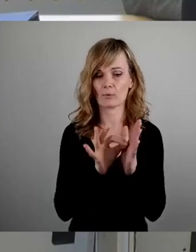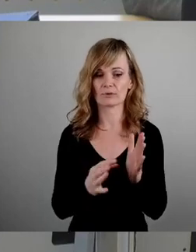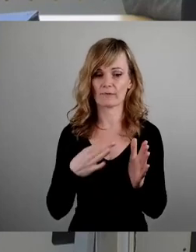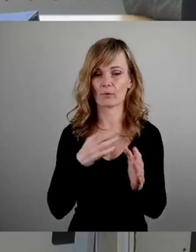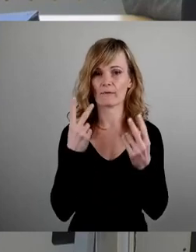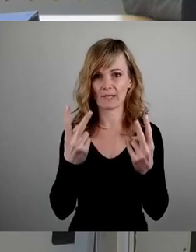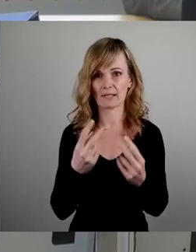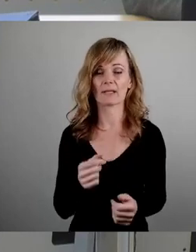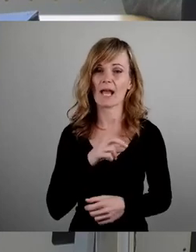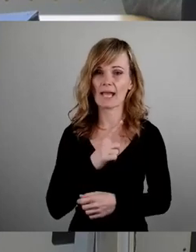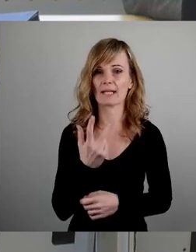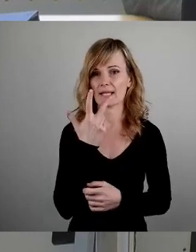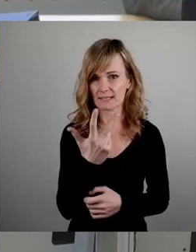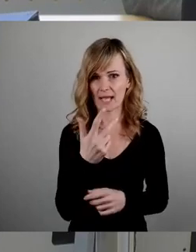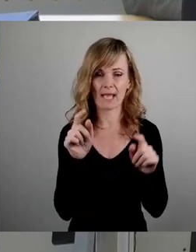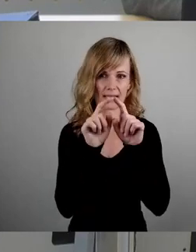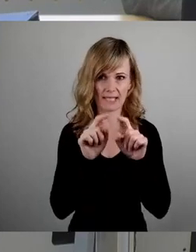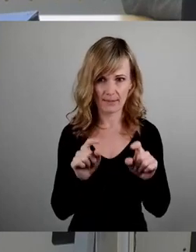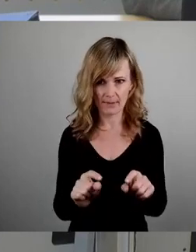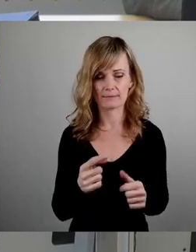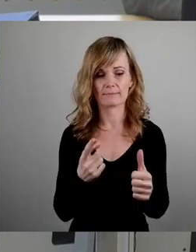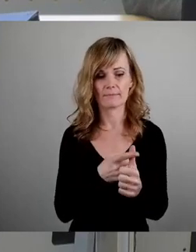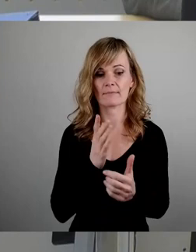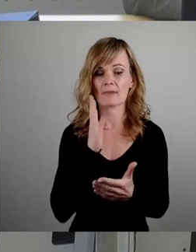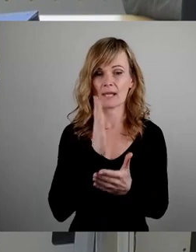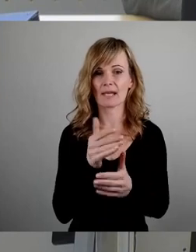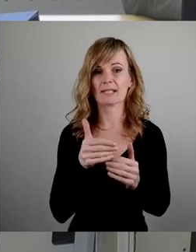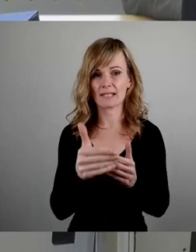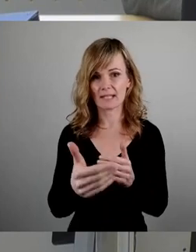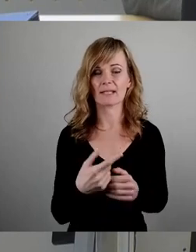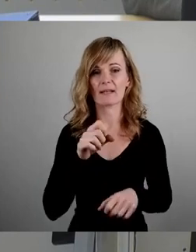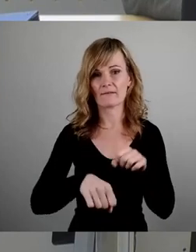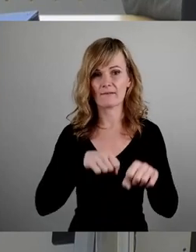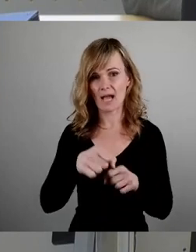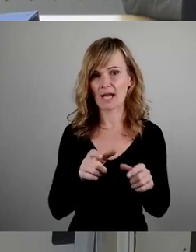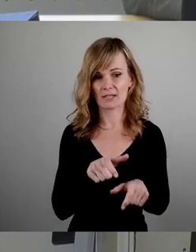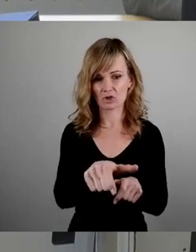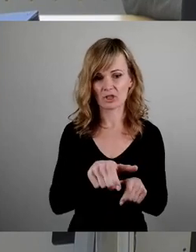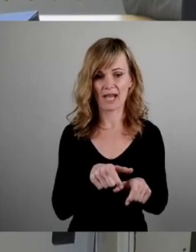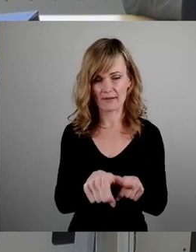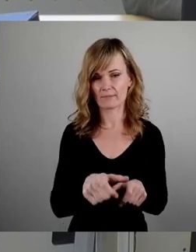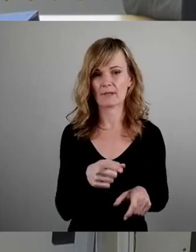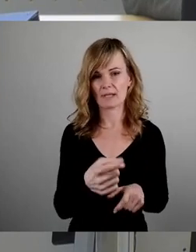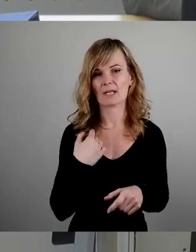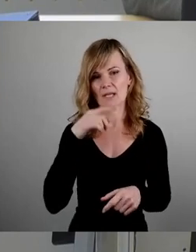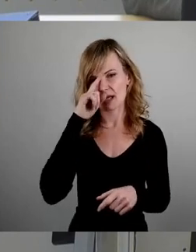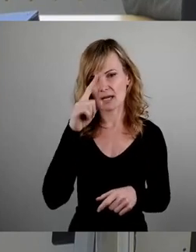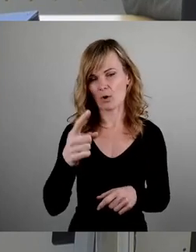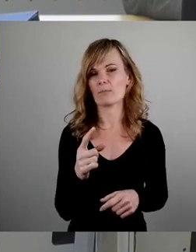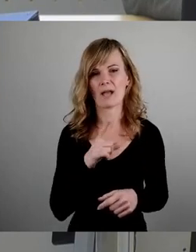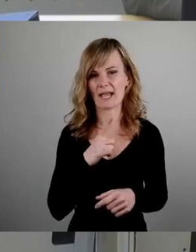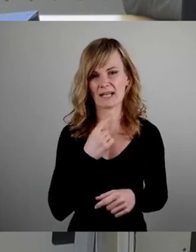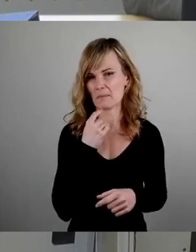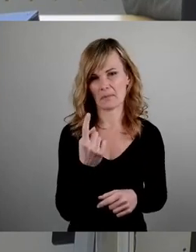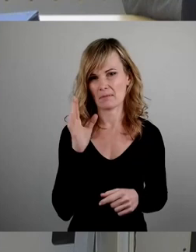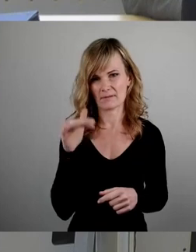drei Themen. Das erste sind richtlinienkonforme Radfahrstreifen. Ich glaube, es ist eigentlich eine triviale Sache, dass